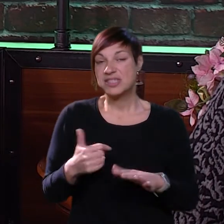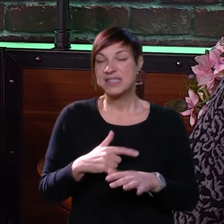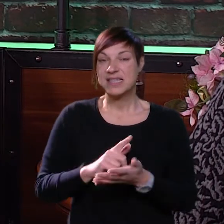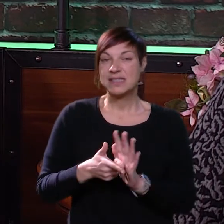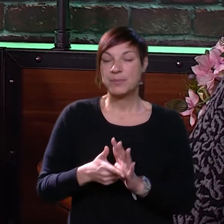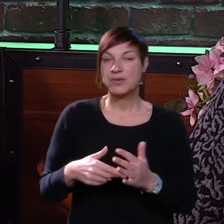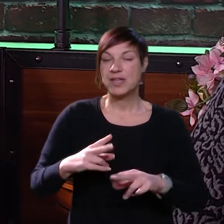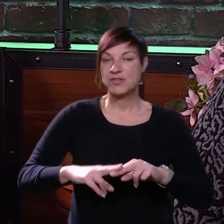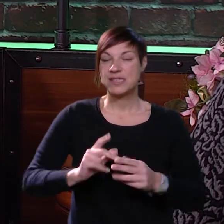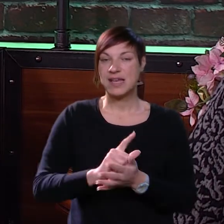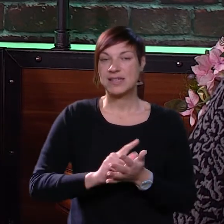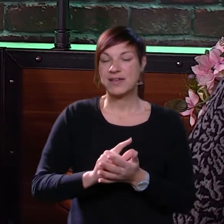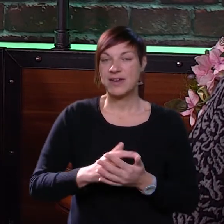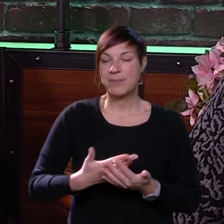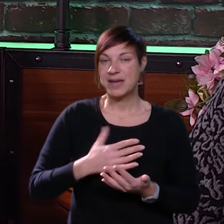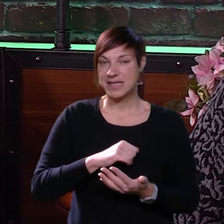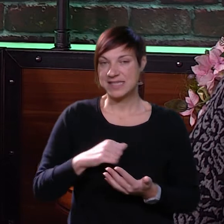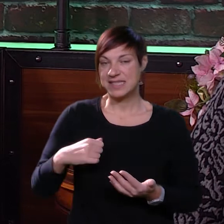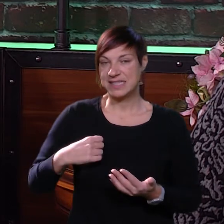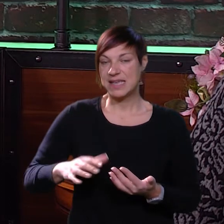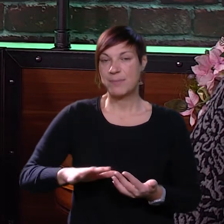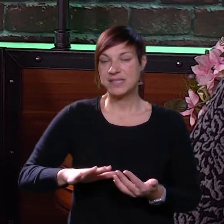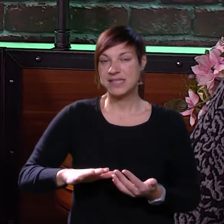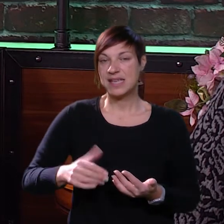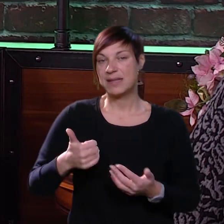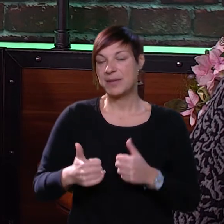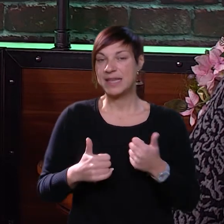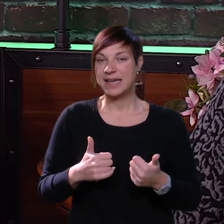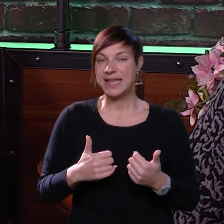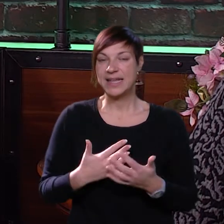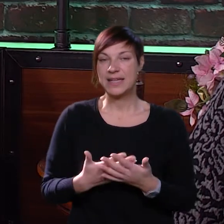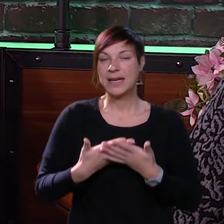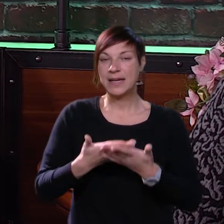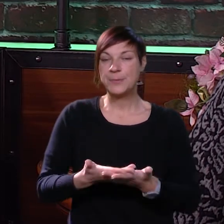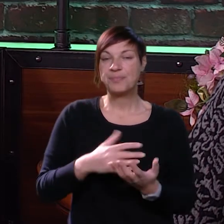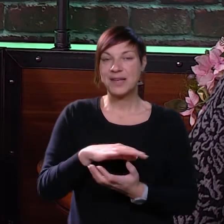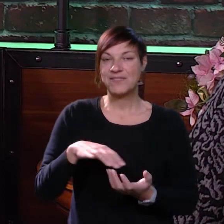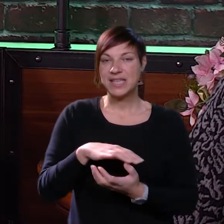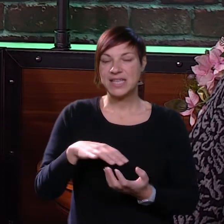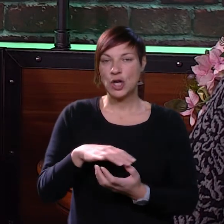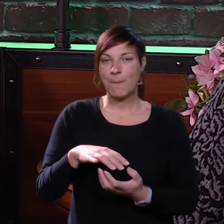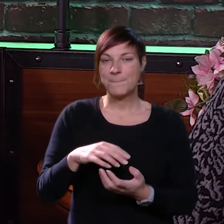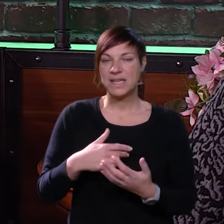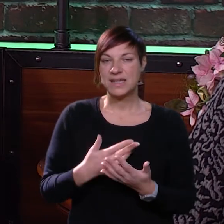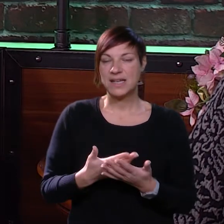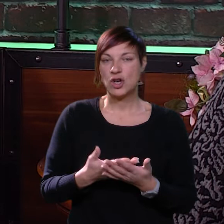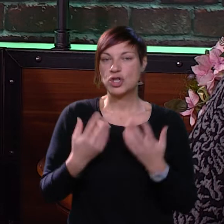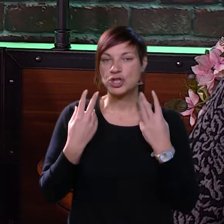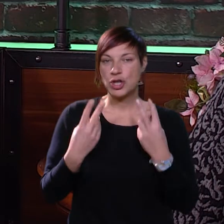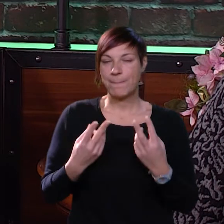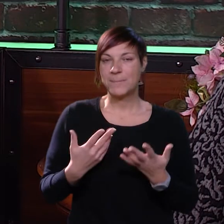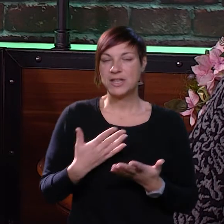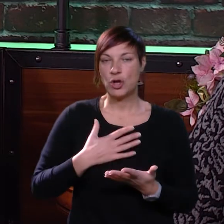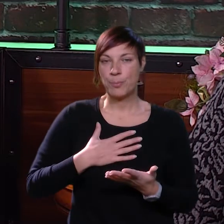minuta, 60, ali ostatak vremena ste vi sa svojim djetetom jedan na jedan, vi i obitelj. I ono